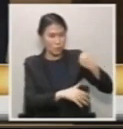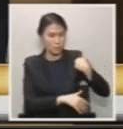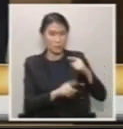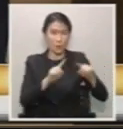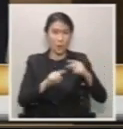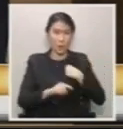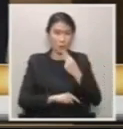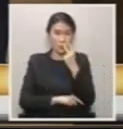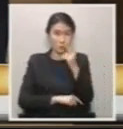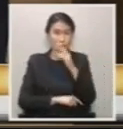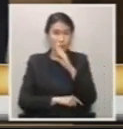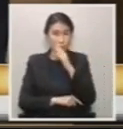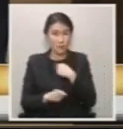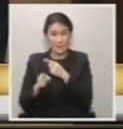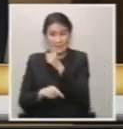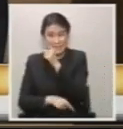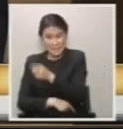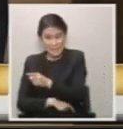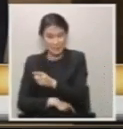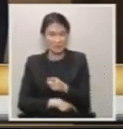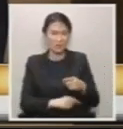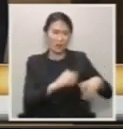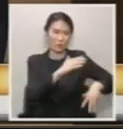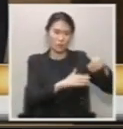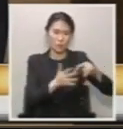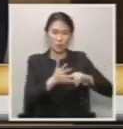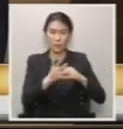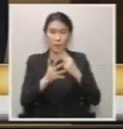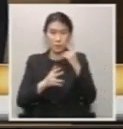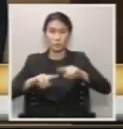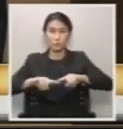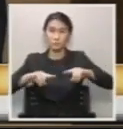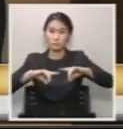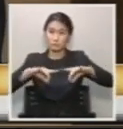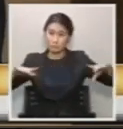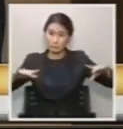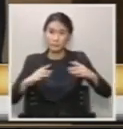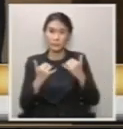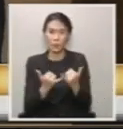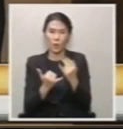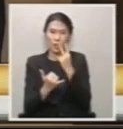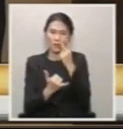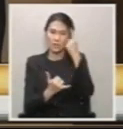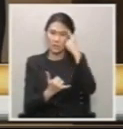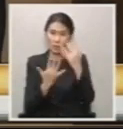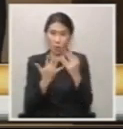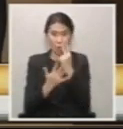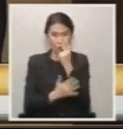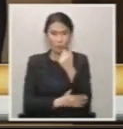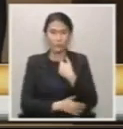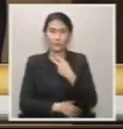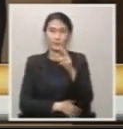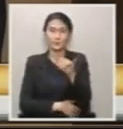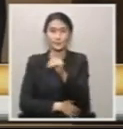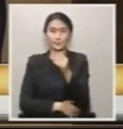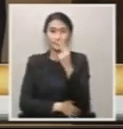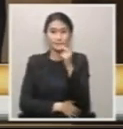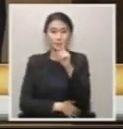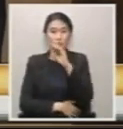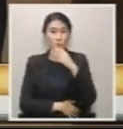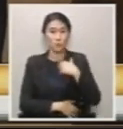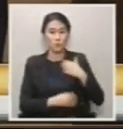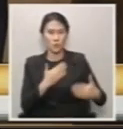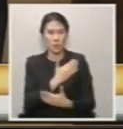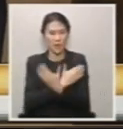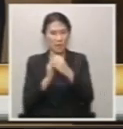จจริงกับการสุ่มตัวอย่างนั้นแน่นอนครับต้องมีความแตกต่างกันแต่อย่างไรก็ตามก็จะไปดูว่าในส่วนที่ใครที่ตกหล่น